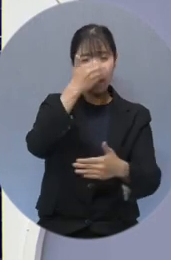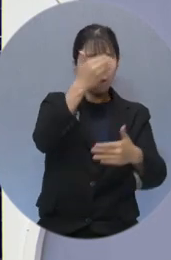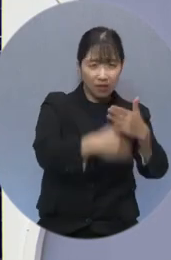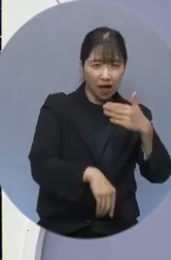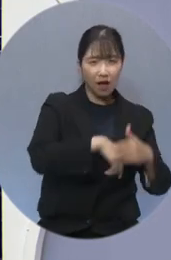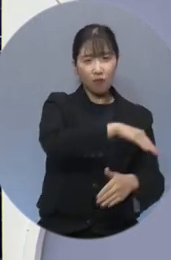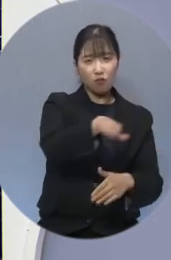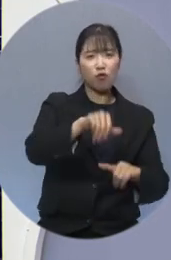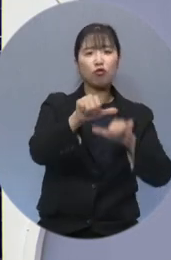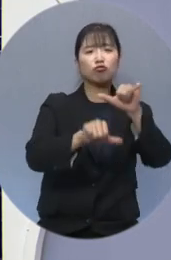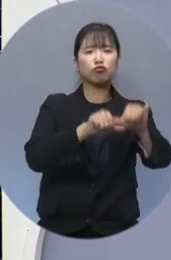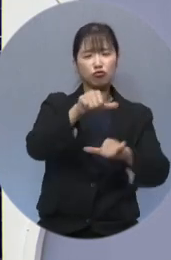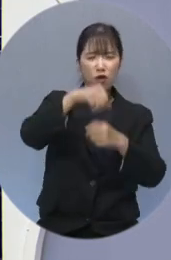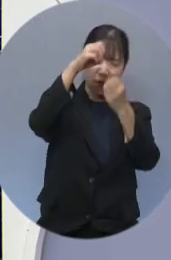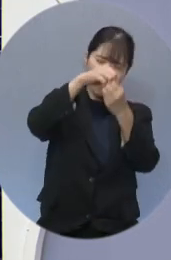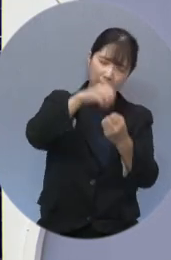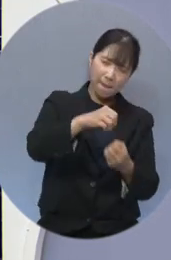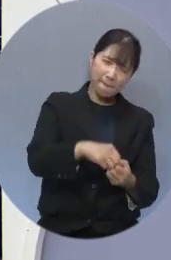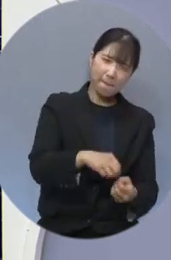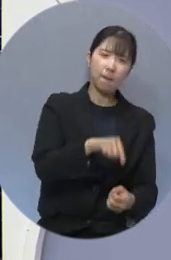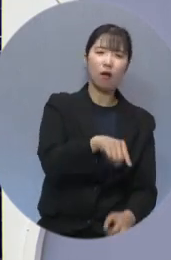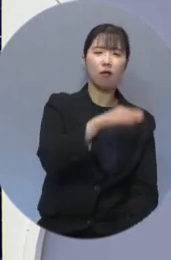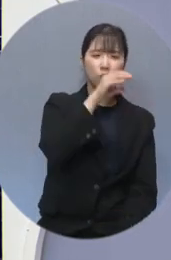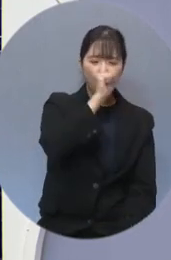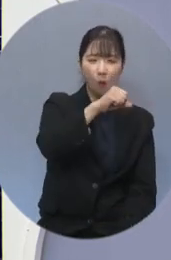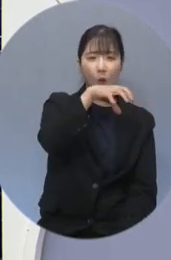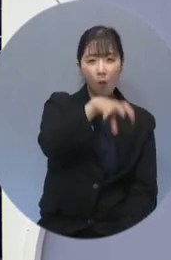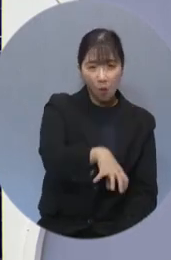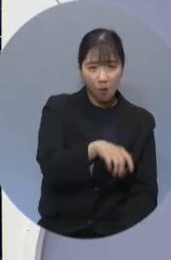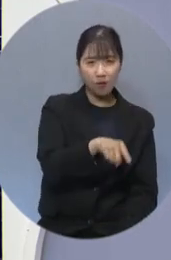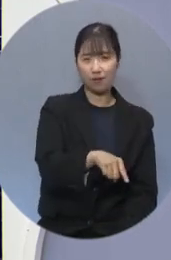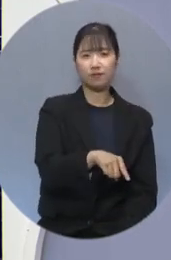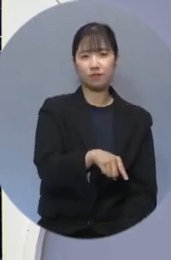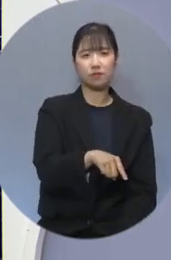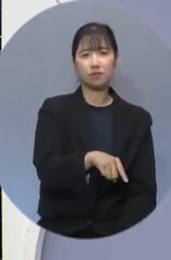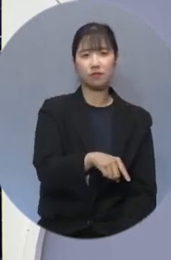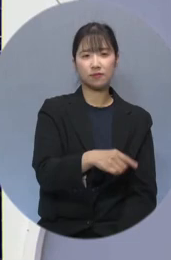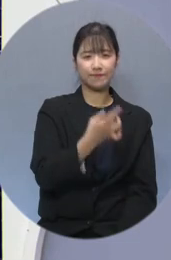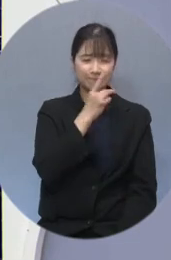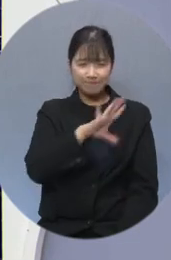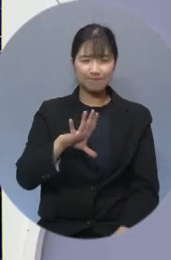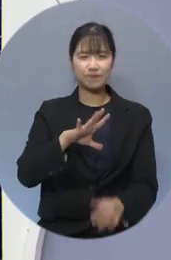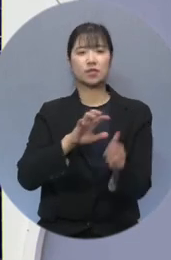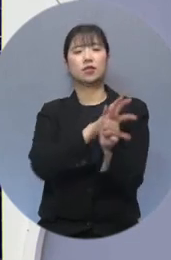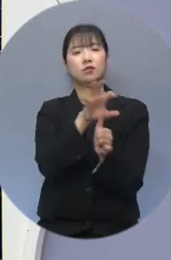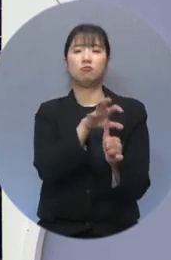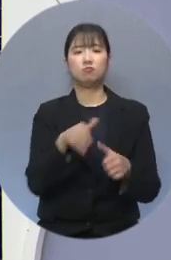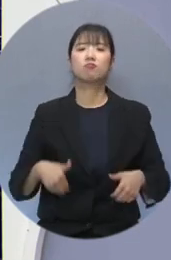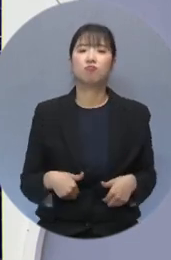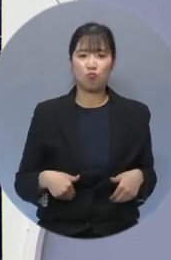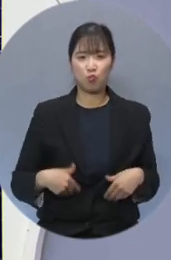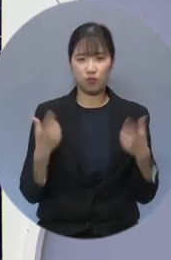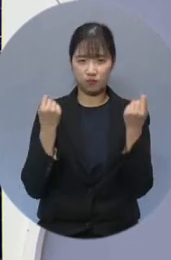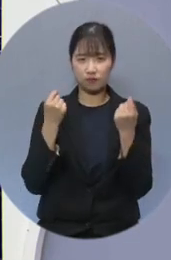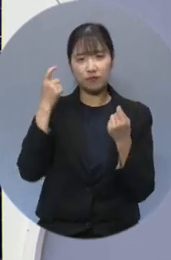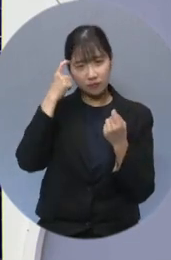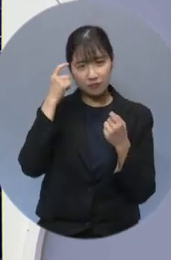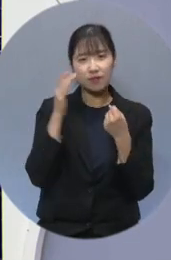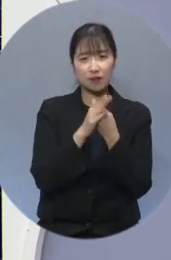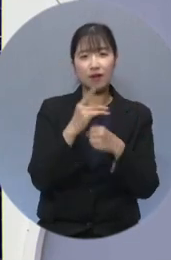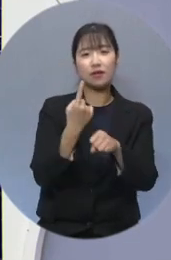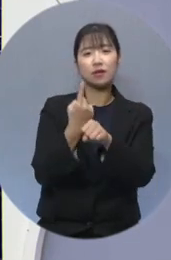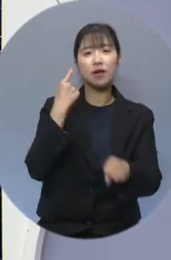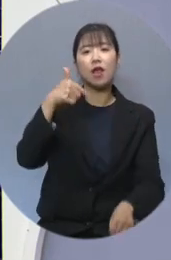후손들에게 수천 년을 물려줘야 될 부분들은 결단코 지켜내게야 되겠다 싶어서 그래서